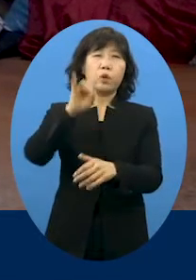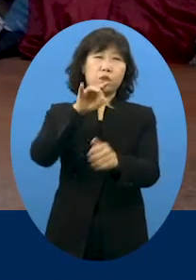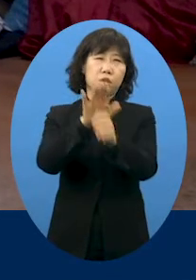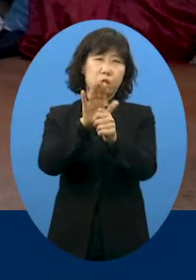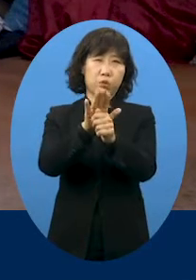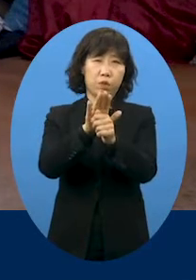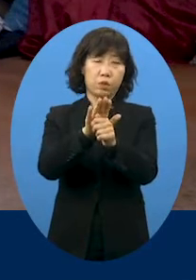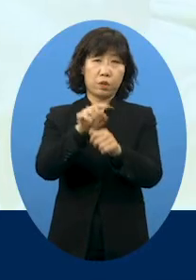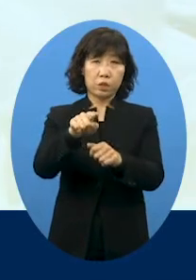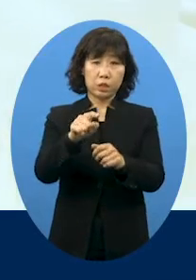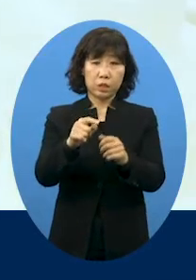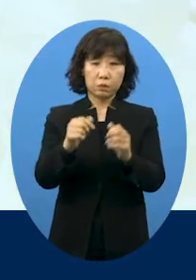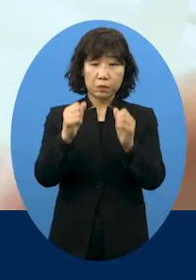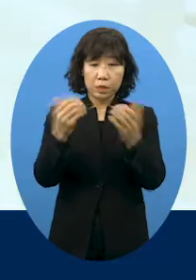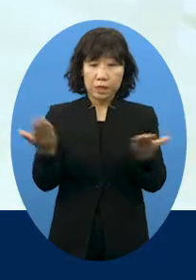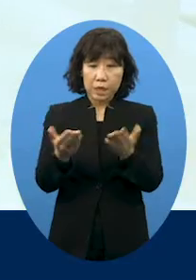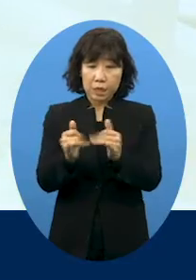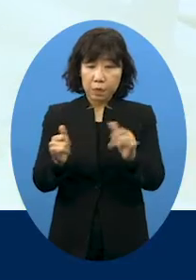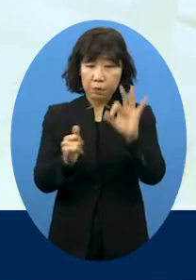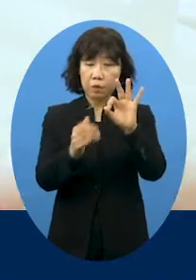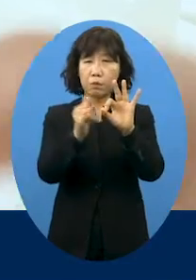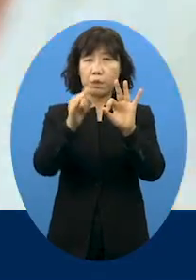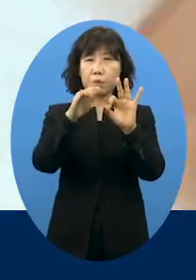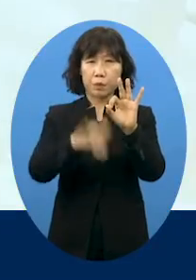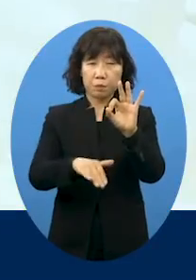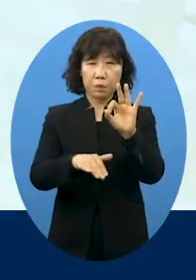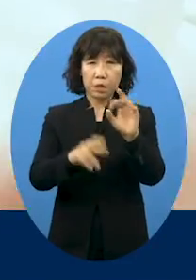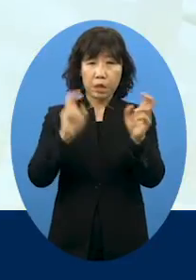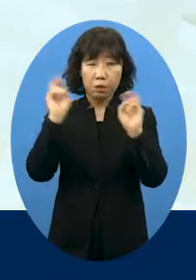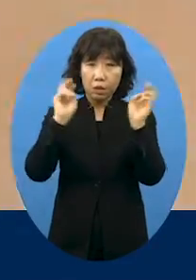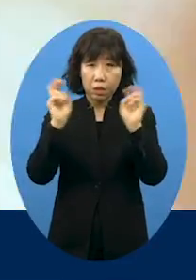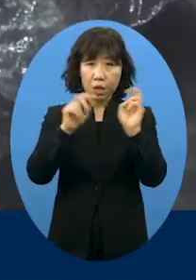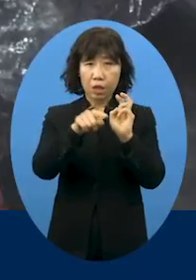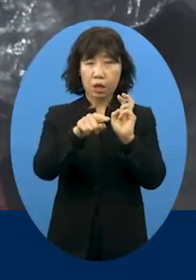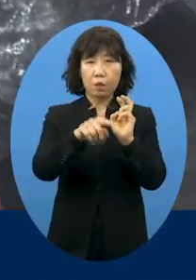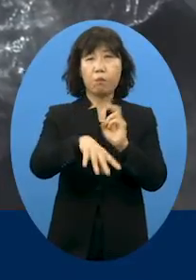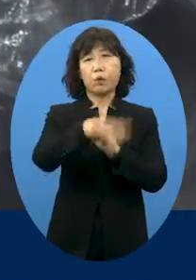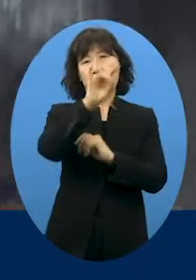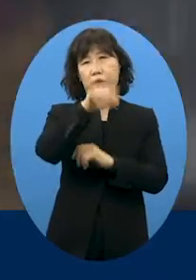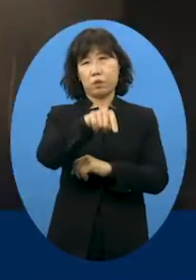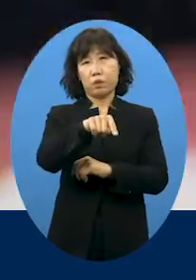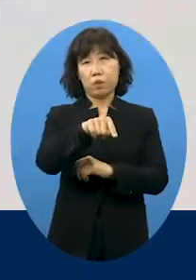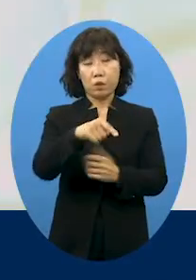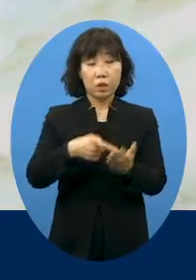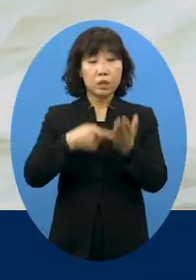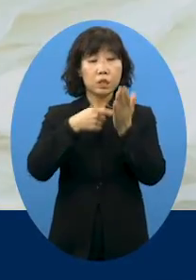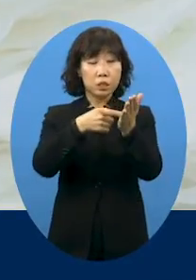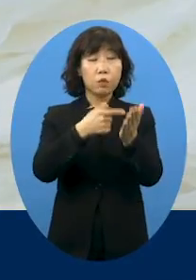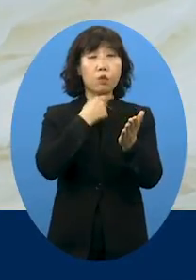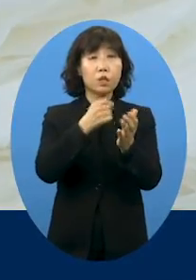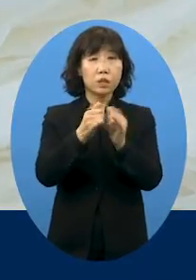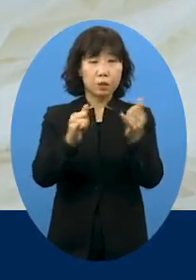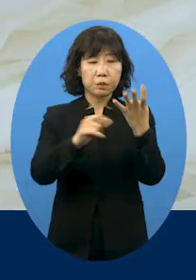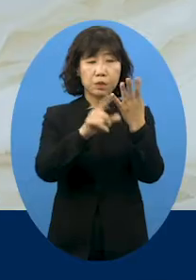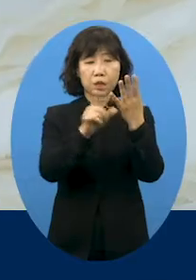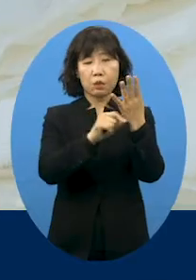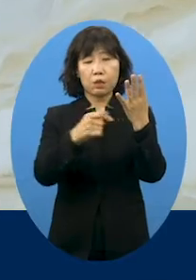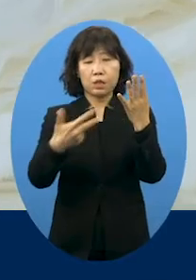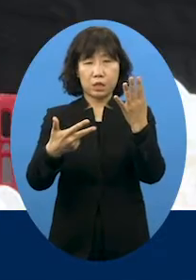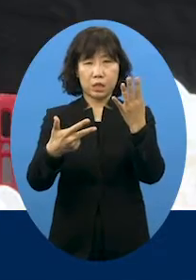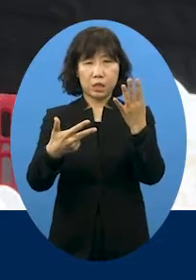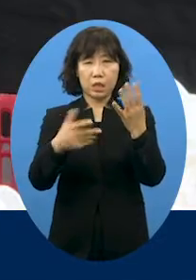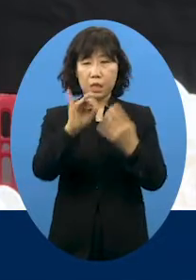지원합니다 관내 상시근로자 10인 미만의 소상공인 의류 제조 업체가 직원 대상으로 신청을 원하는 업체는